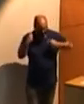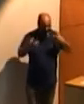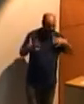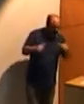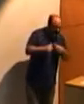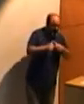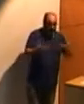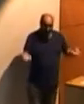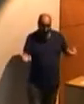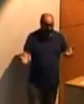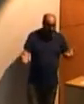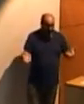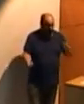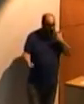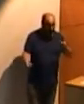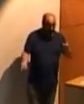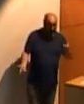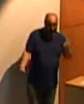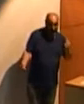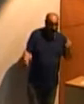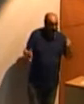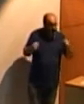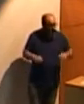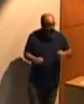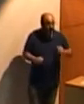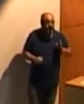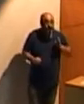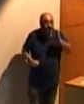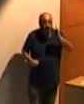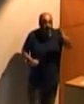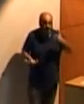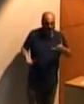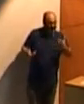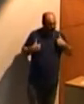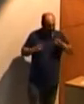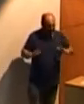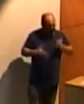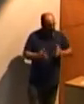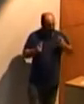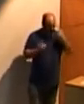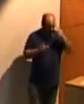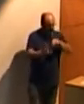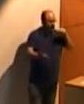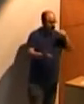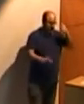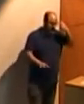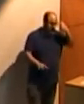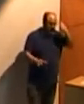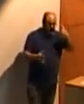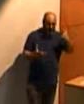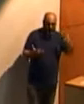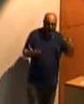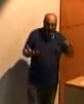qu'on pouvait faire est-ce qu'il ya possibilité de cheminement de de penser cela est d'une certaine façon de de